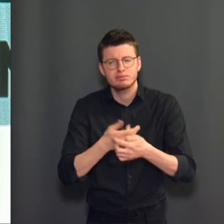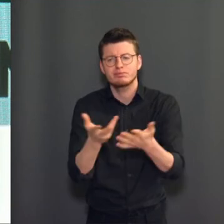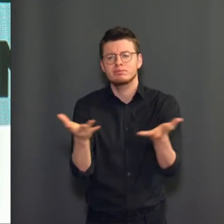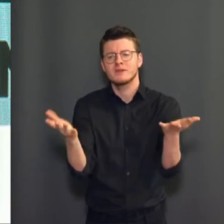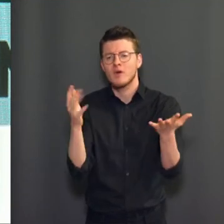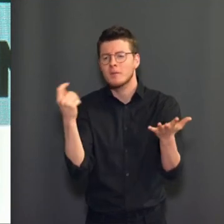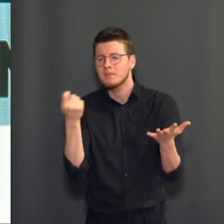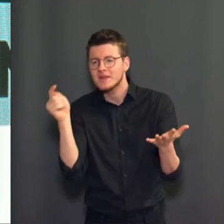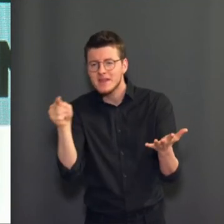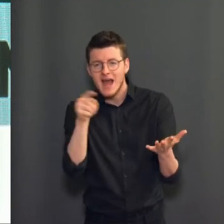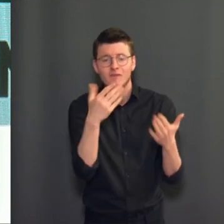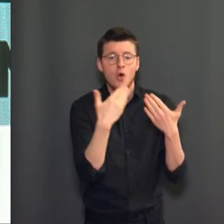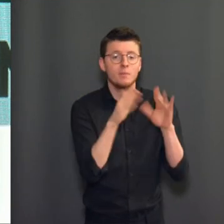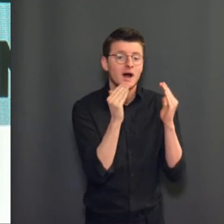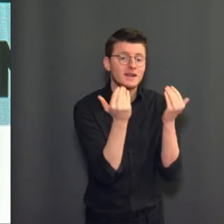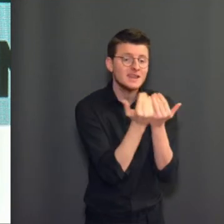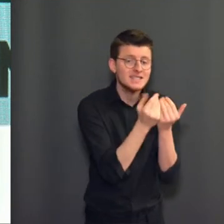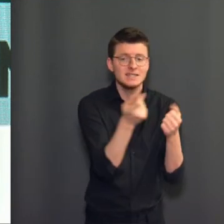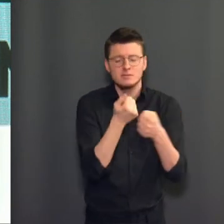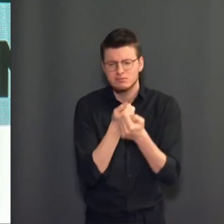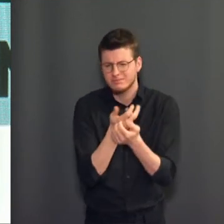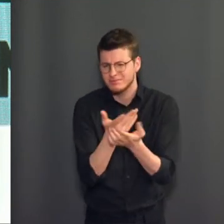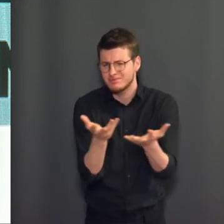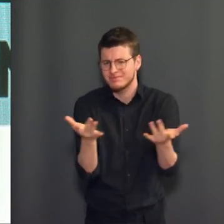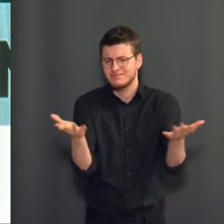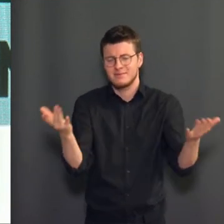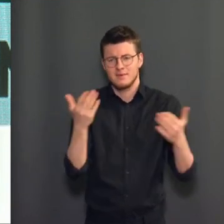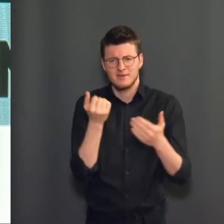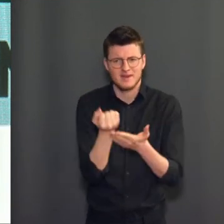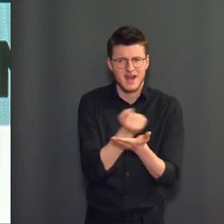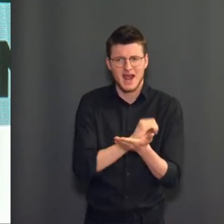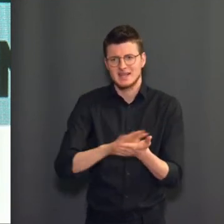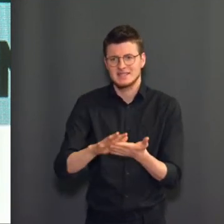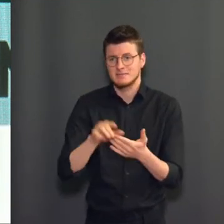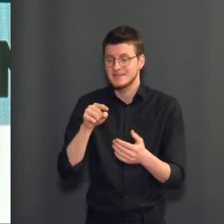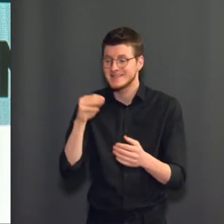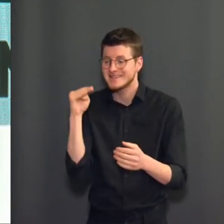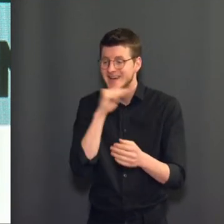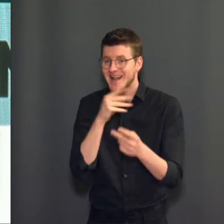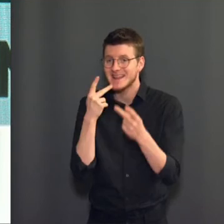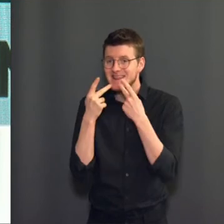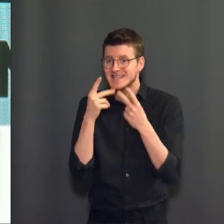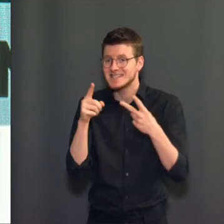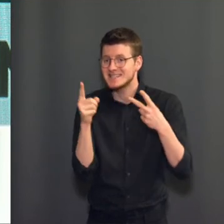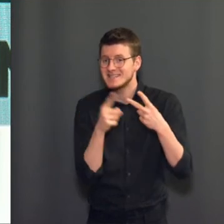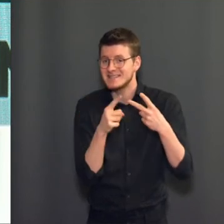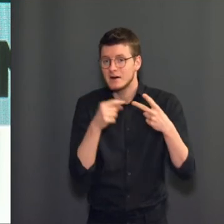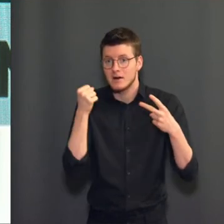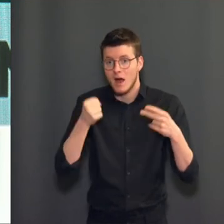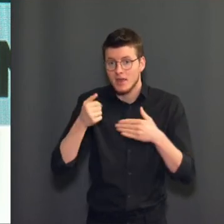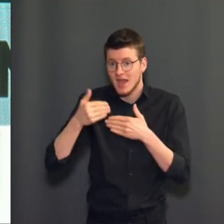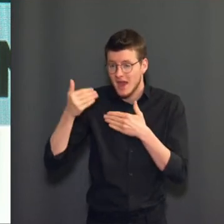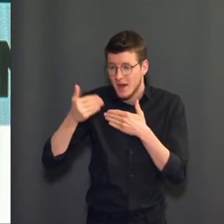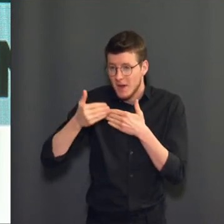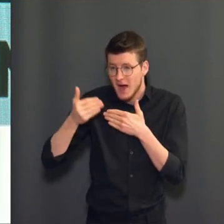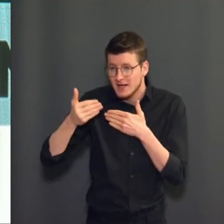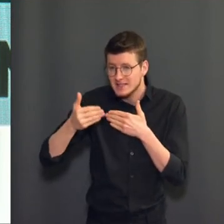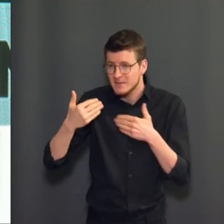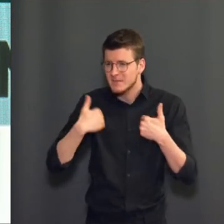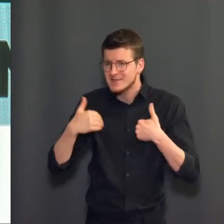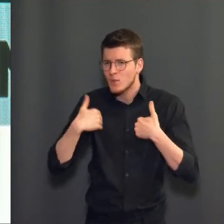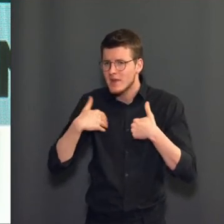diensten. Deze sneltesten maken het mogelijk om op regelmatige basis werknemers te